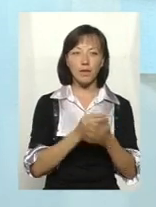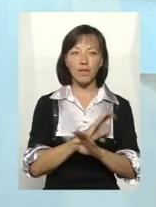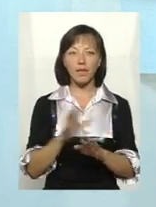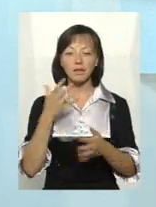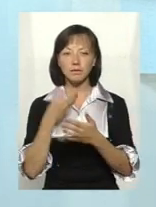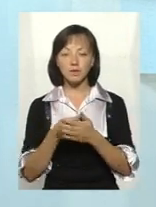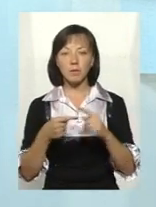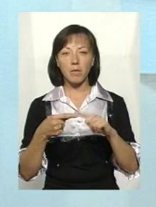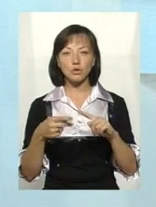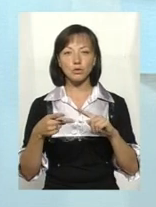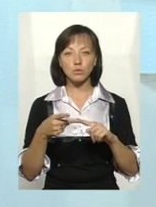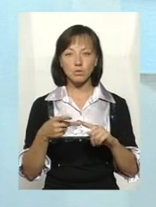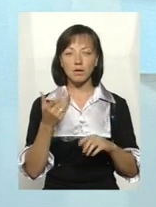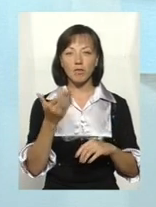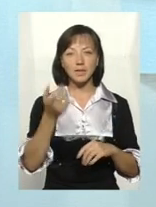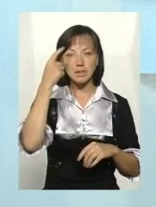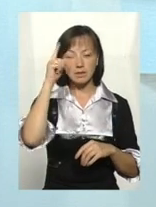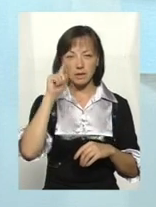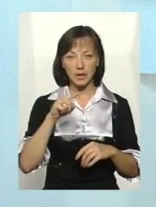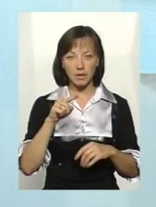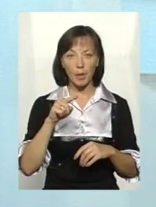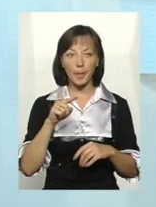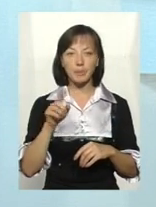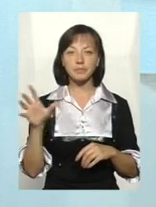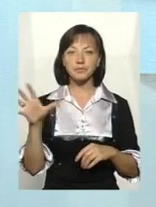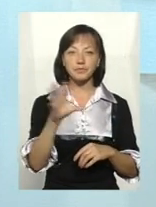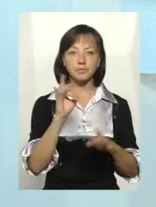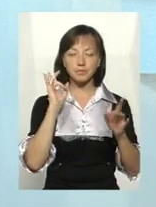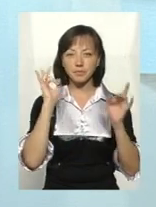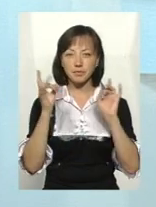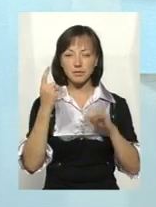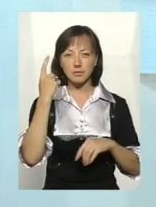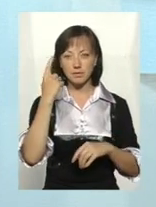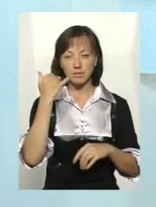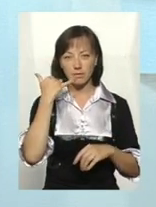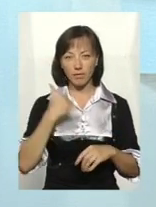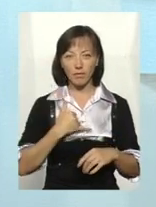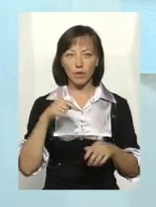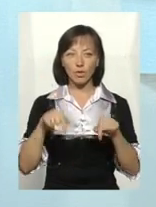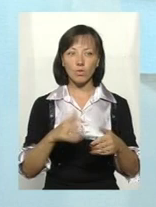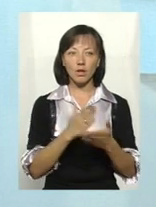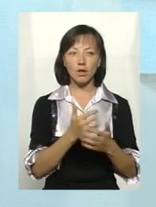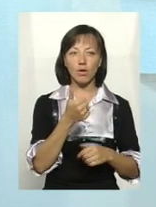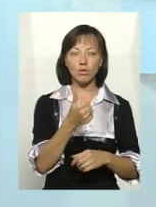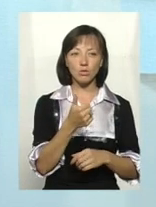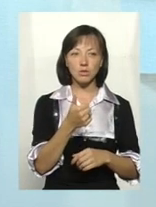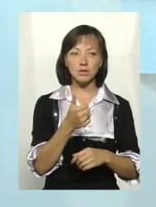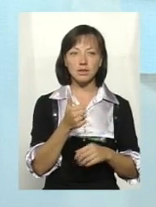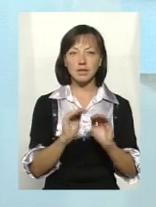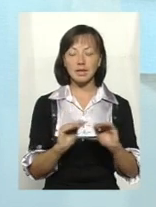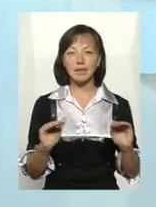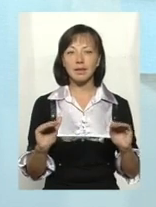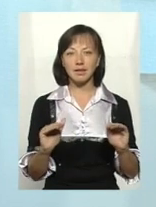Це перше. Друге. Ви знаєте, із усіх усюд нам дзвонили, казали, от дивіться, в нас є тут хороша дитина. Я їх називаю дітьми,